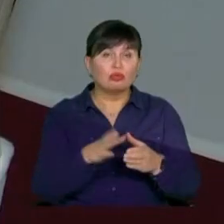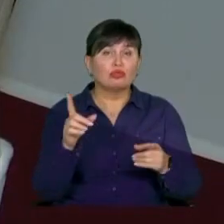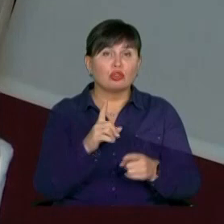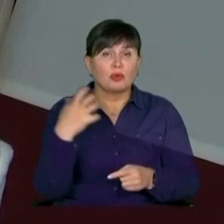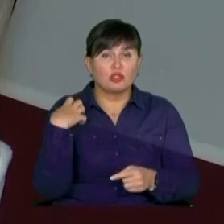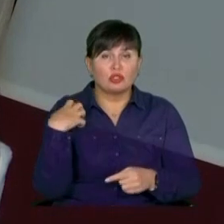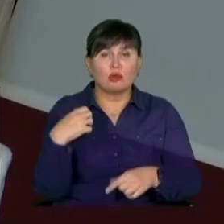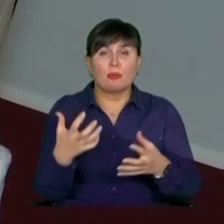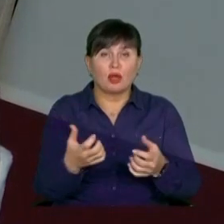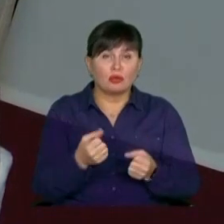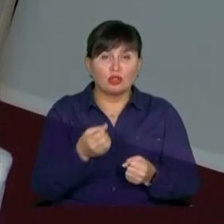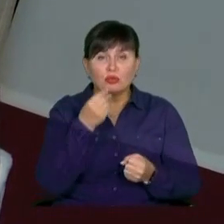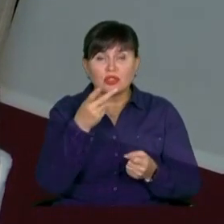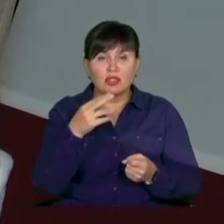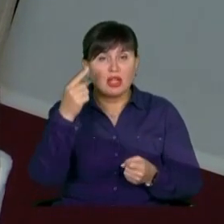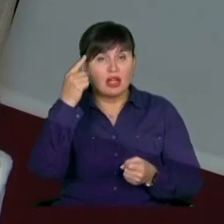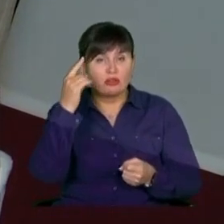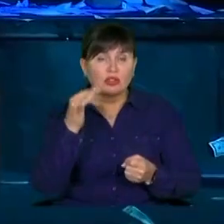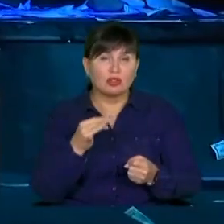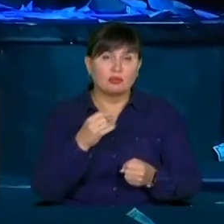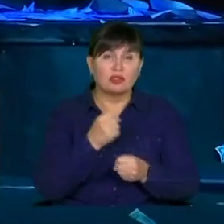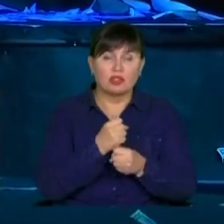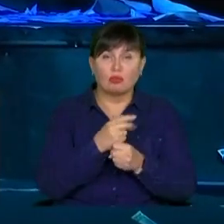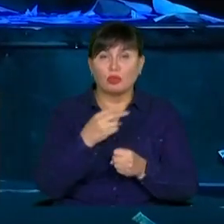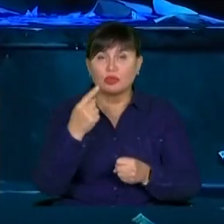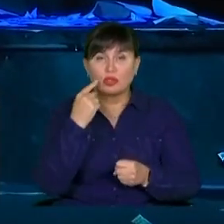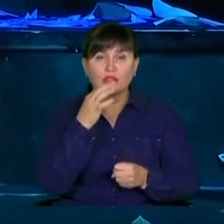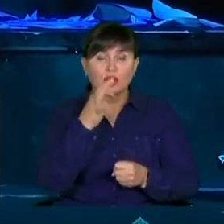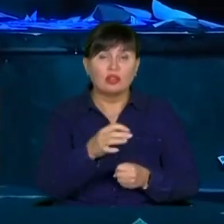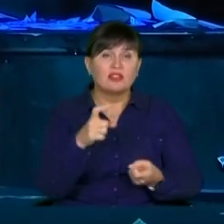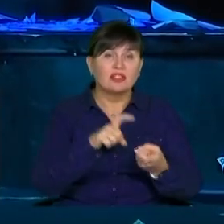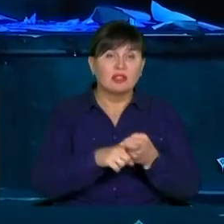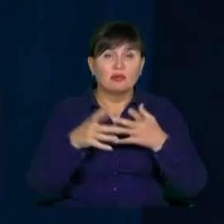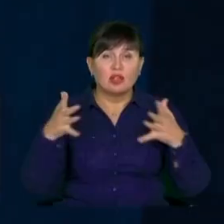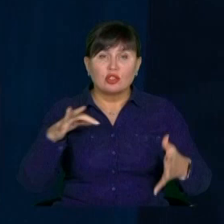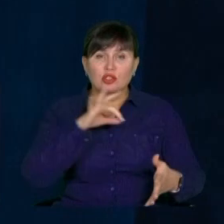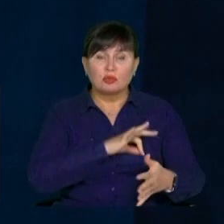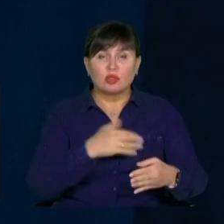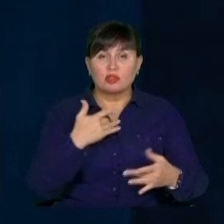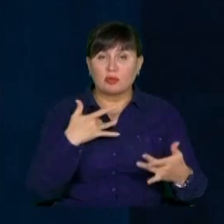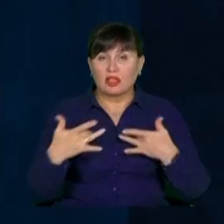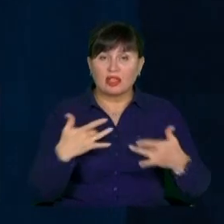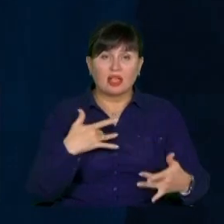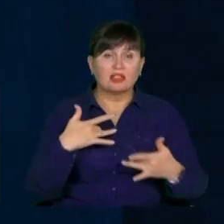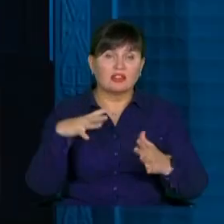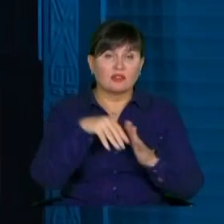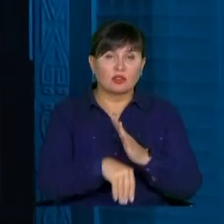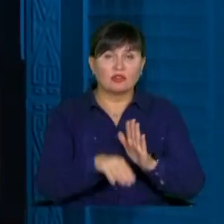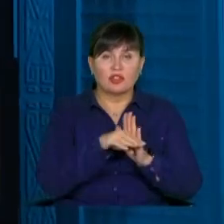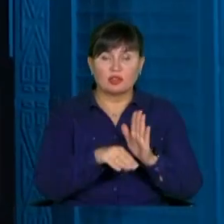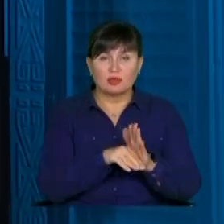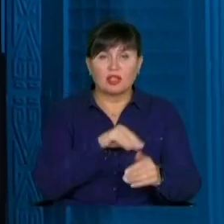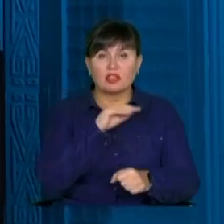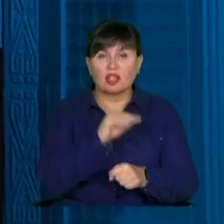чиновники получили пищу для раздумий и поступали по совести отметим в связи с большим спросом на спектакль театр внёс в расписание